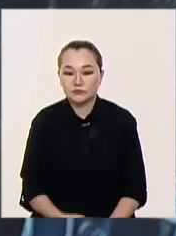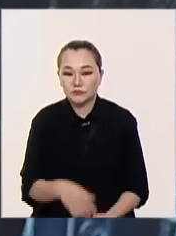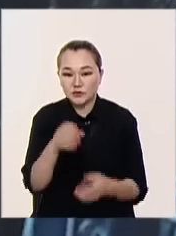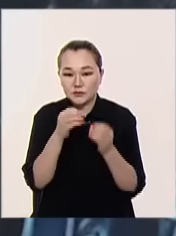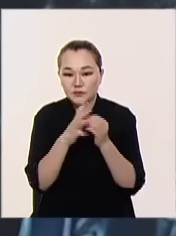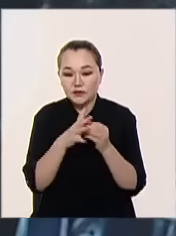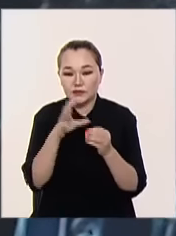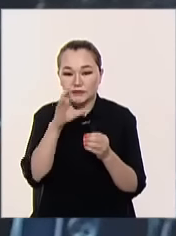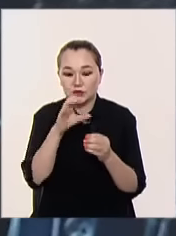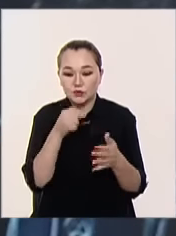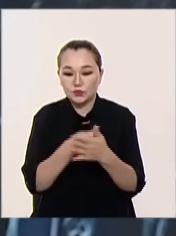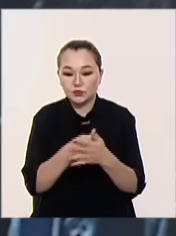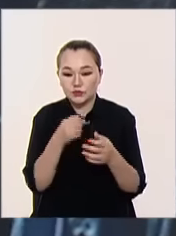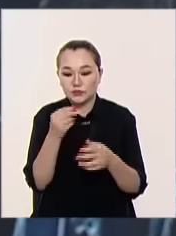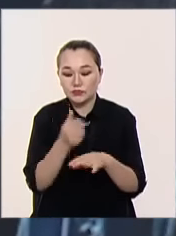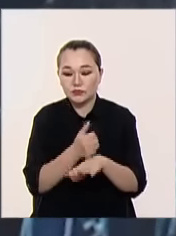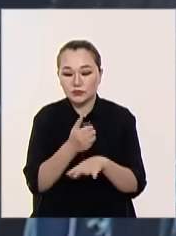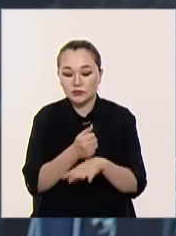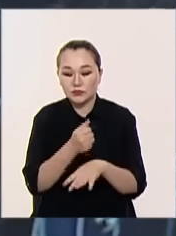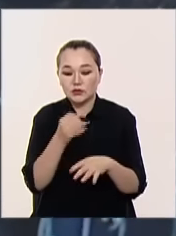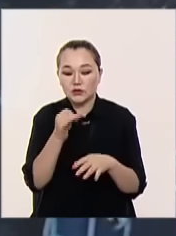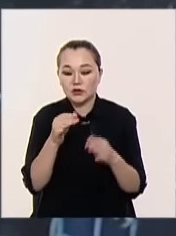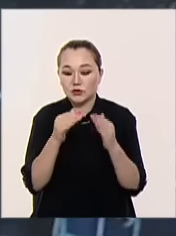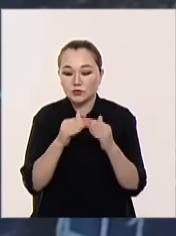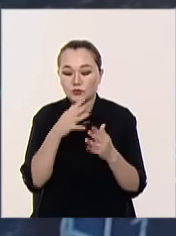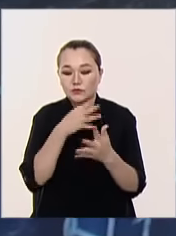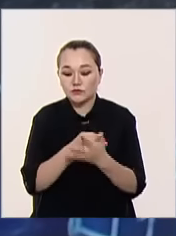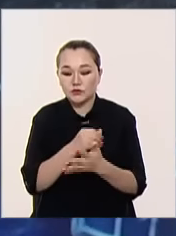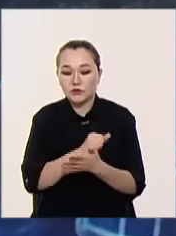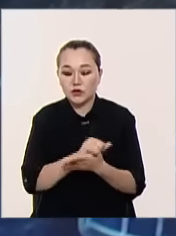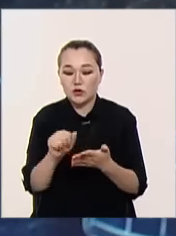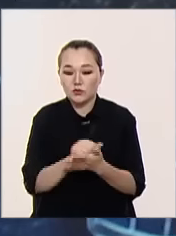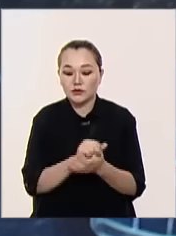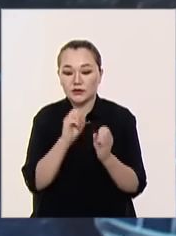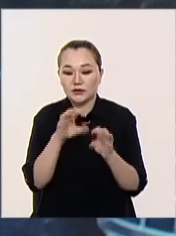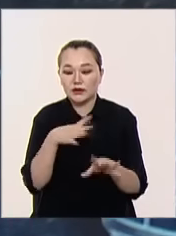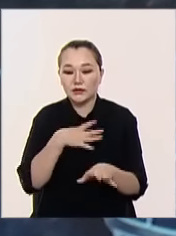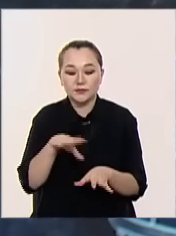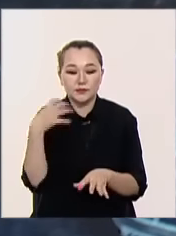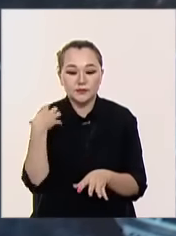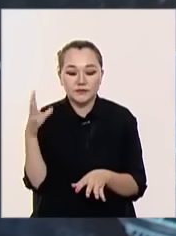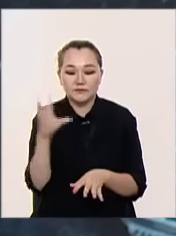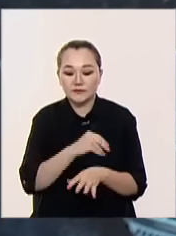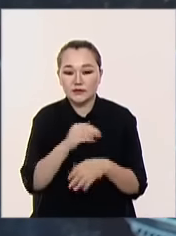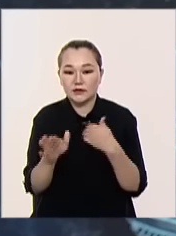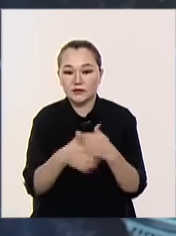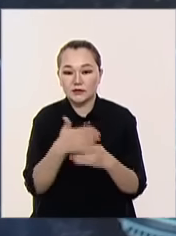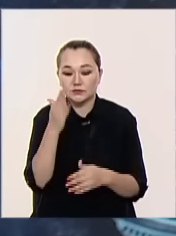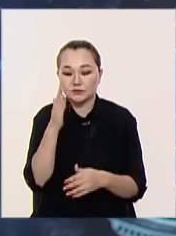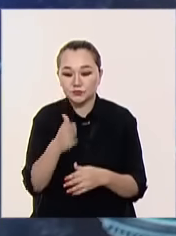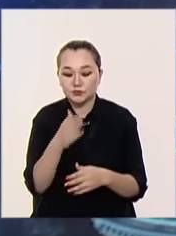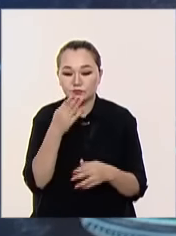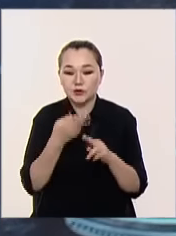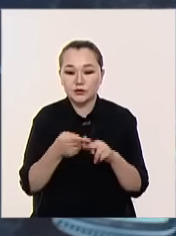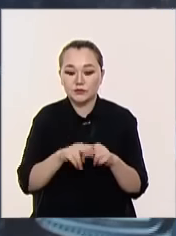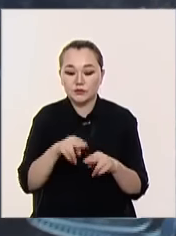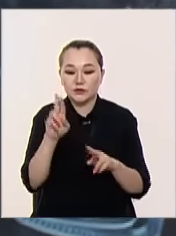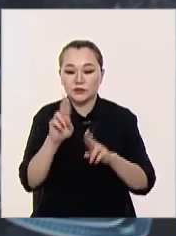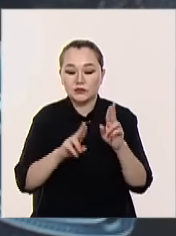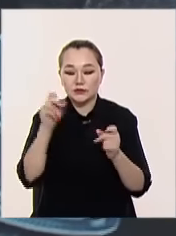15-ші қыркүйекке дейін табысы мен меншігіндегі мүлкі туралы декларация тапсырмаған шенеуніктер жауапкершілікке тартылады. Өйткені ережеге